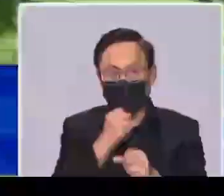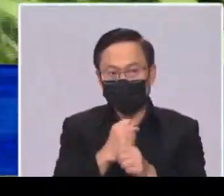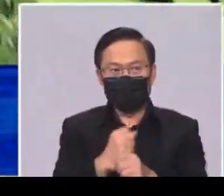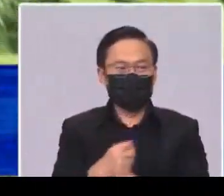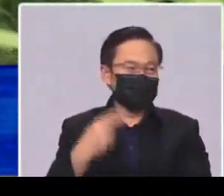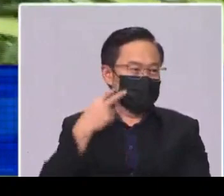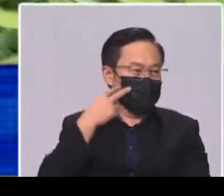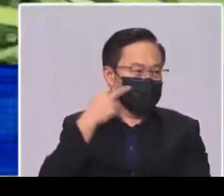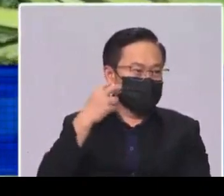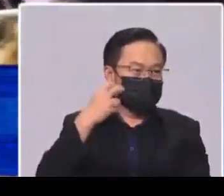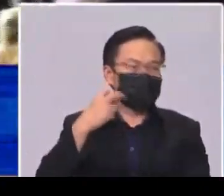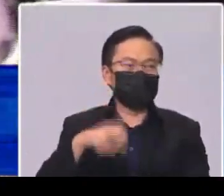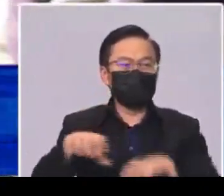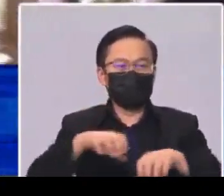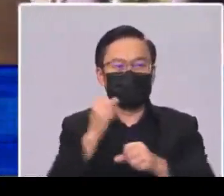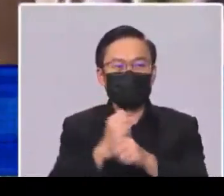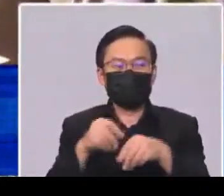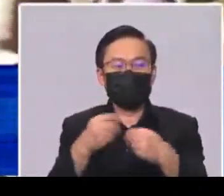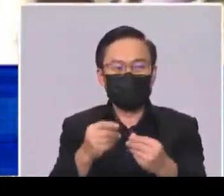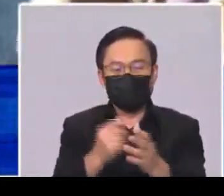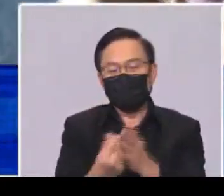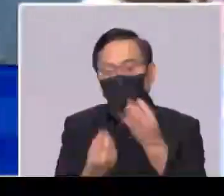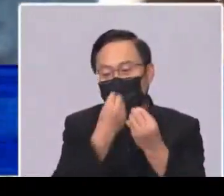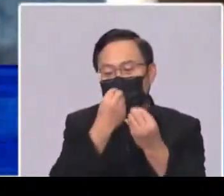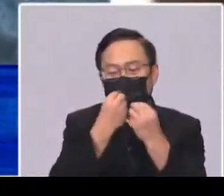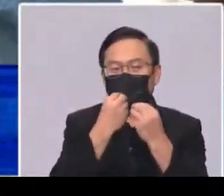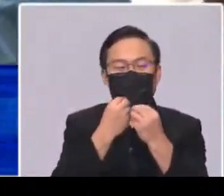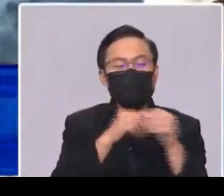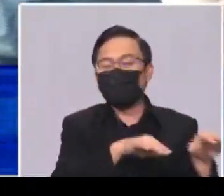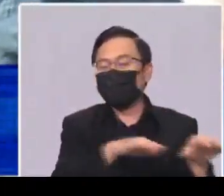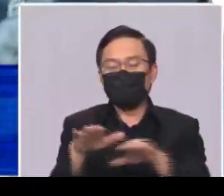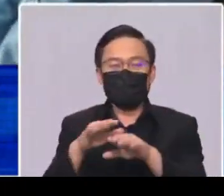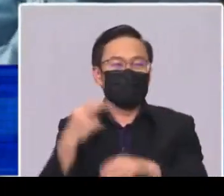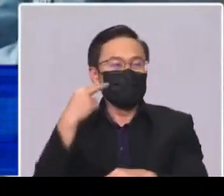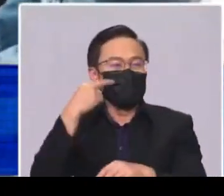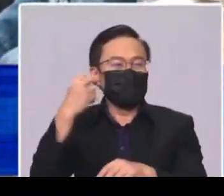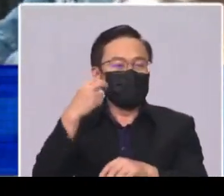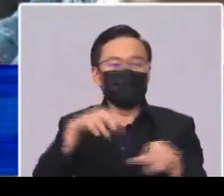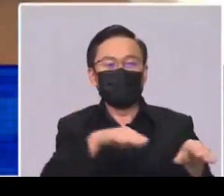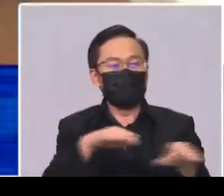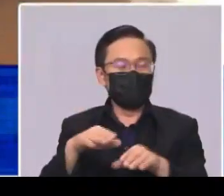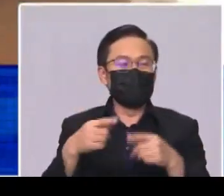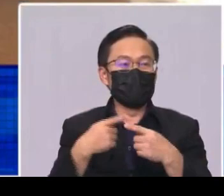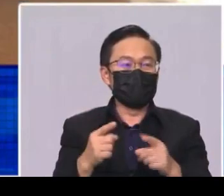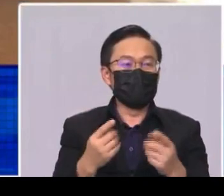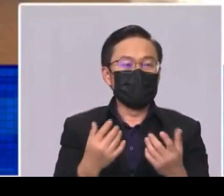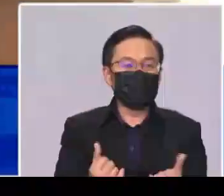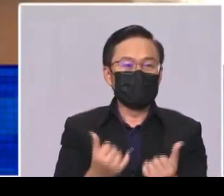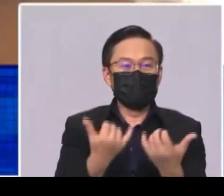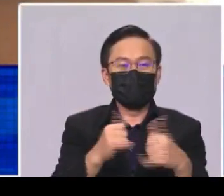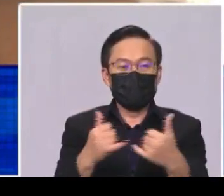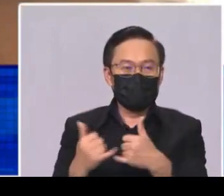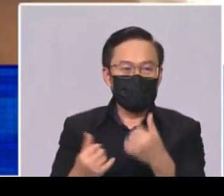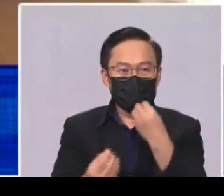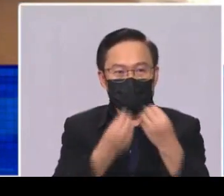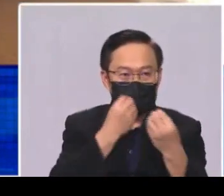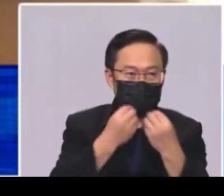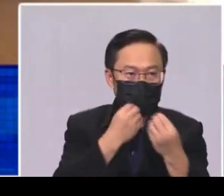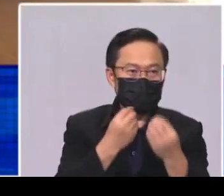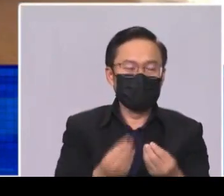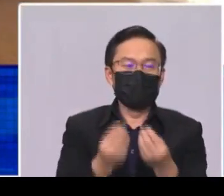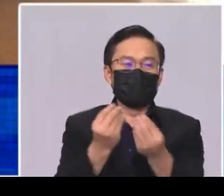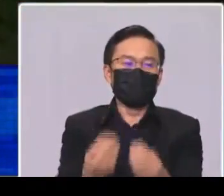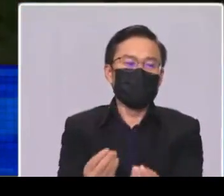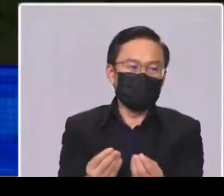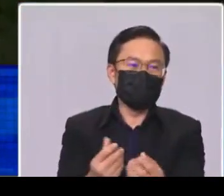ใช่ทุกอย่างพร้อมหมดเลยนะคะมีอาฮงอาหารพร้อมแต่น่าเสียดายนะคะที่วันนี้ไม่ได้เล่นของเล่นแล้วก็ไม่ได้ทานอาหารตามที่เจ้าหน้า